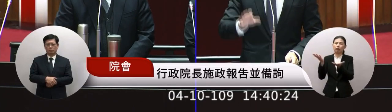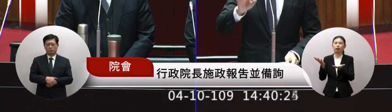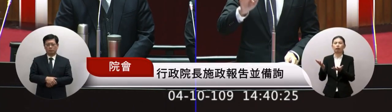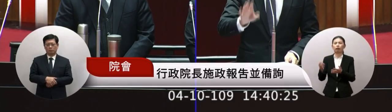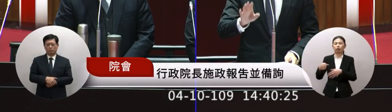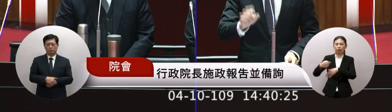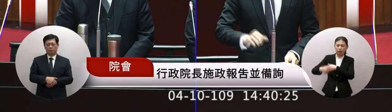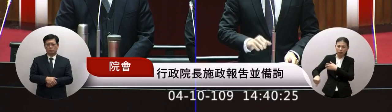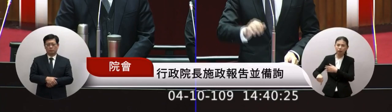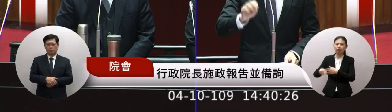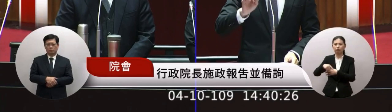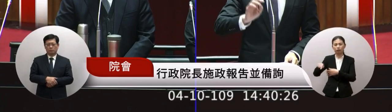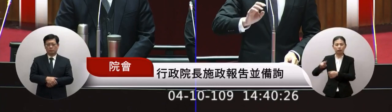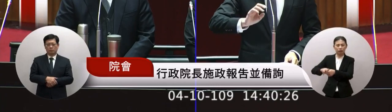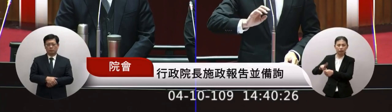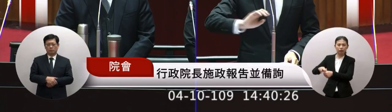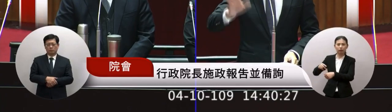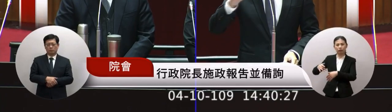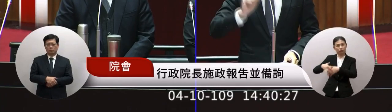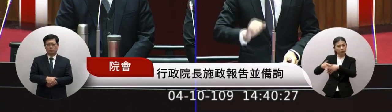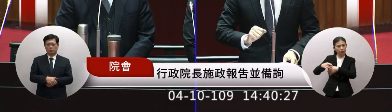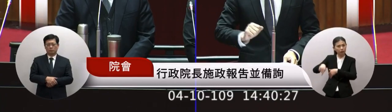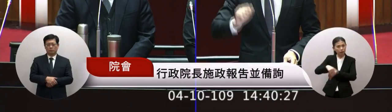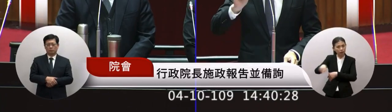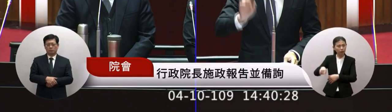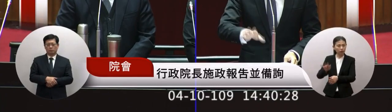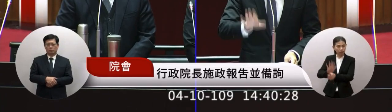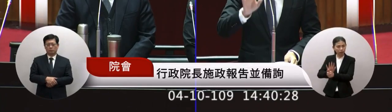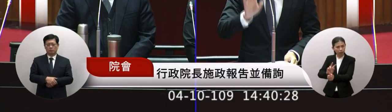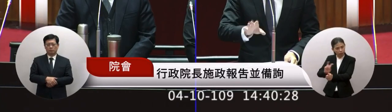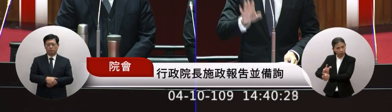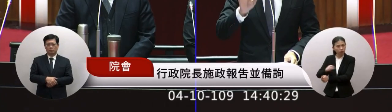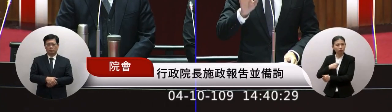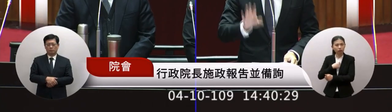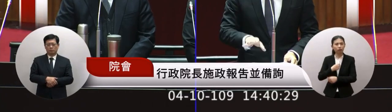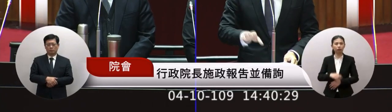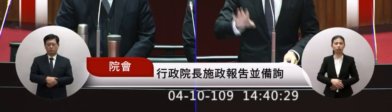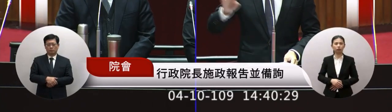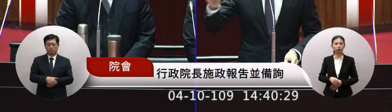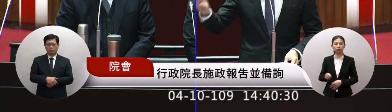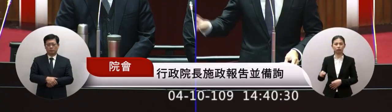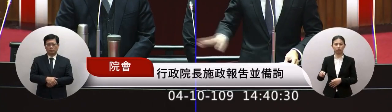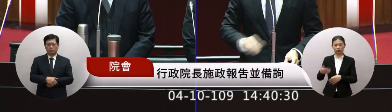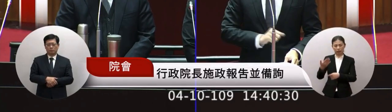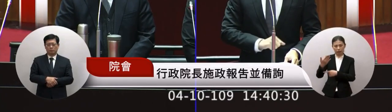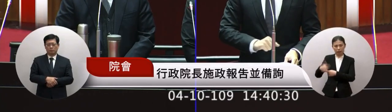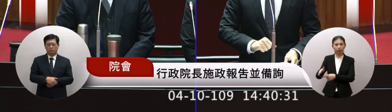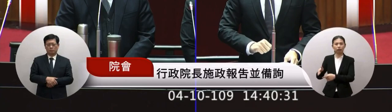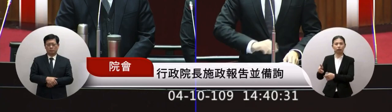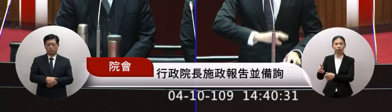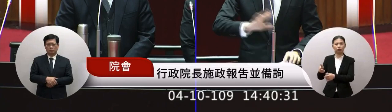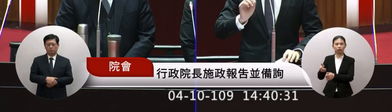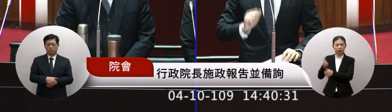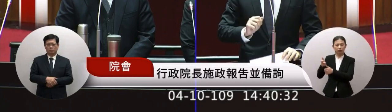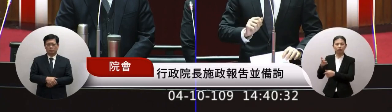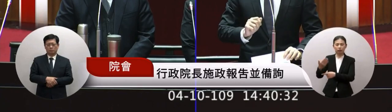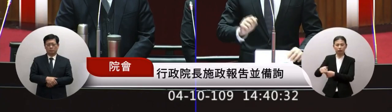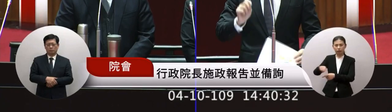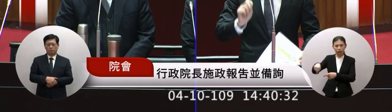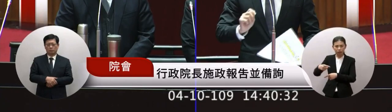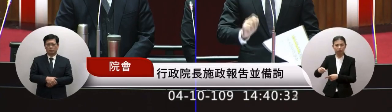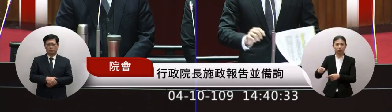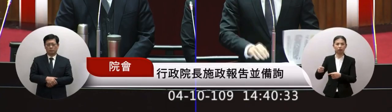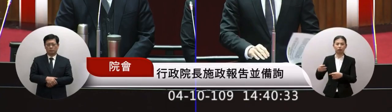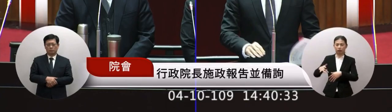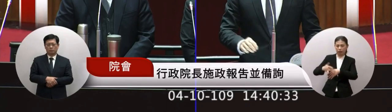台湾吼，这政治受难者，这个超过一万人，那加上因的家属、因的这个遗族吼，其实足侪人的。